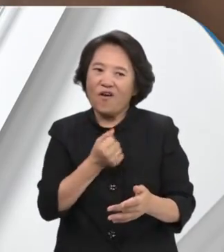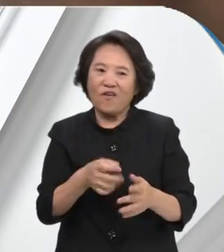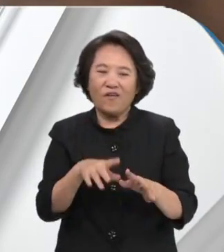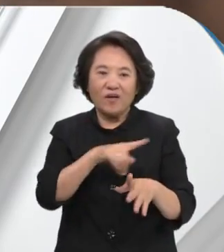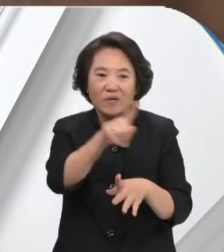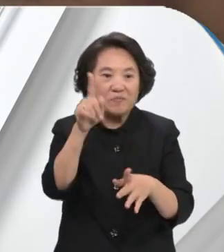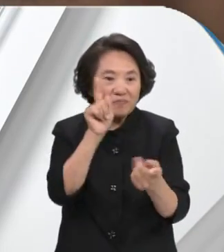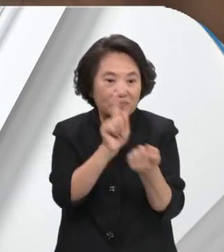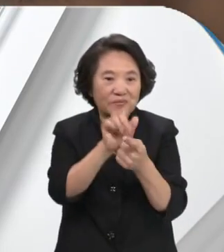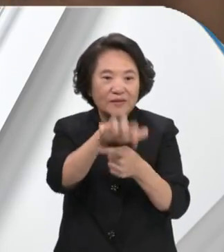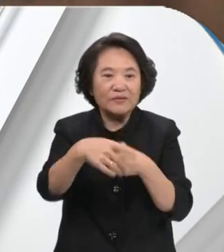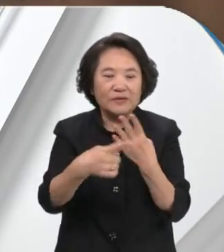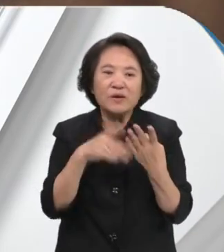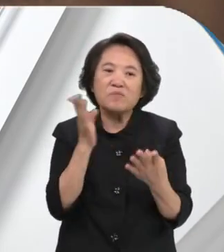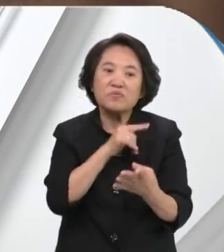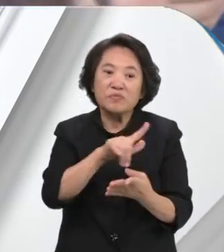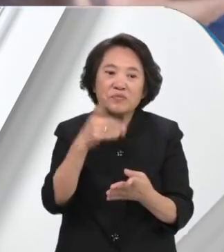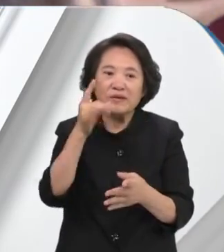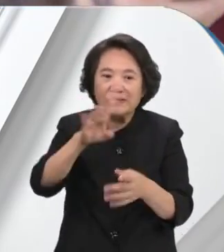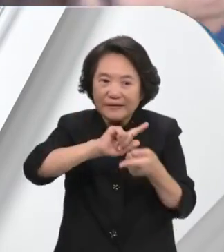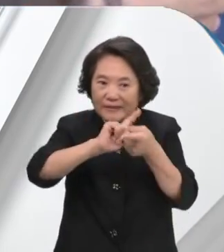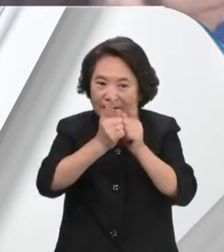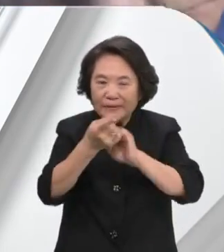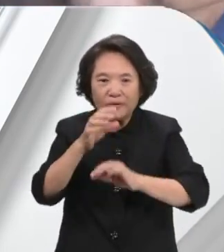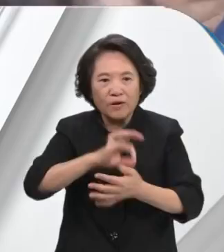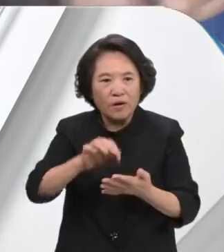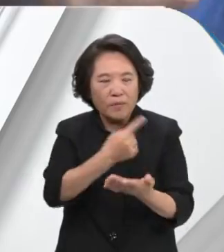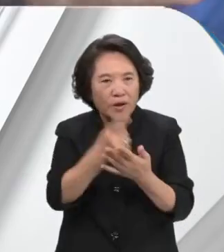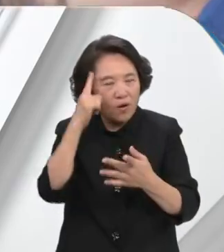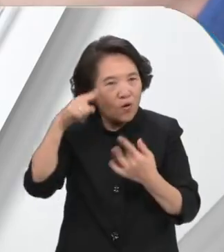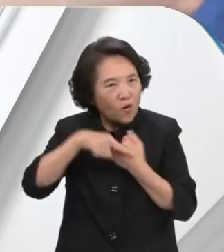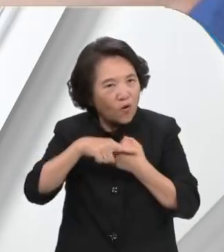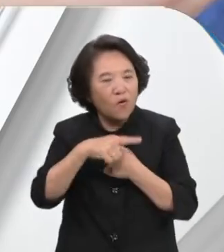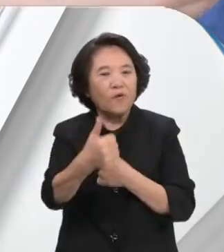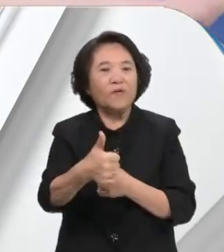对农业废弃物高利用诶想法，还是问这个面头不头。那如果